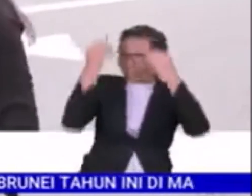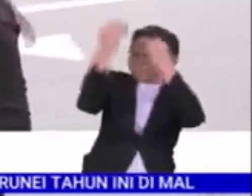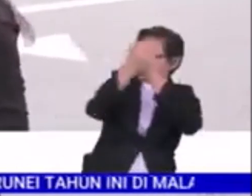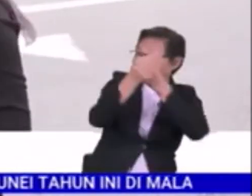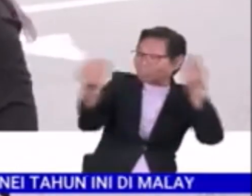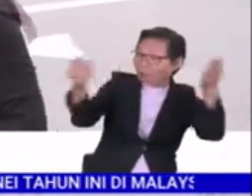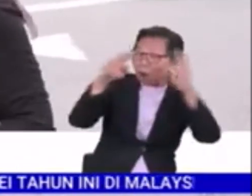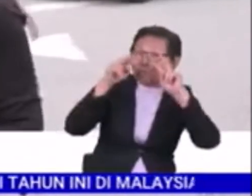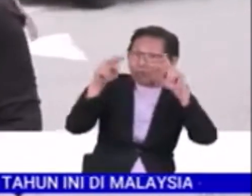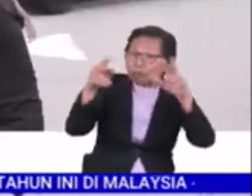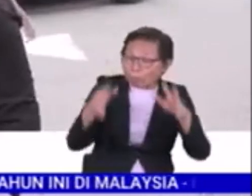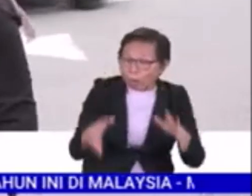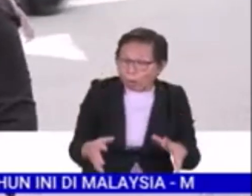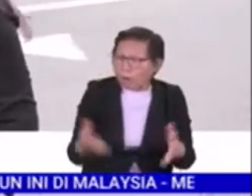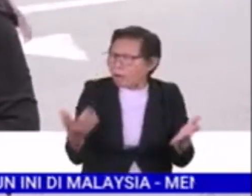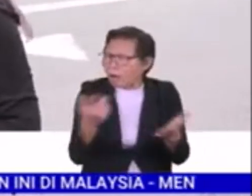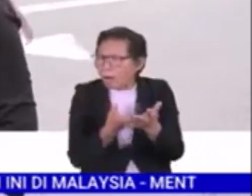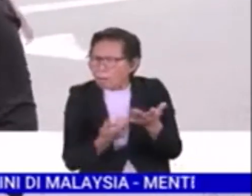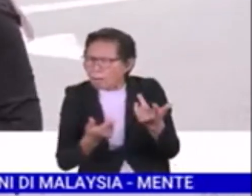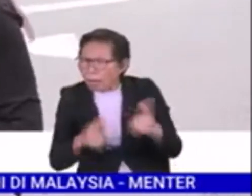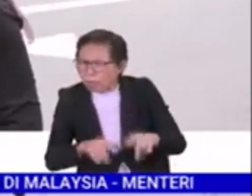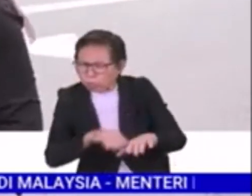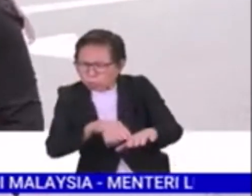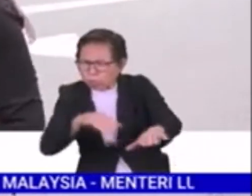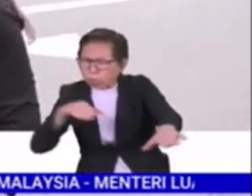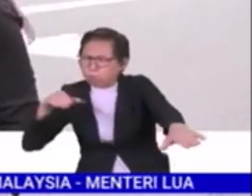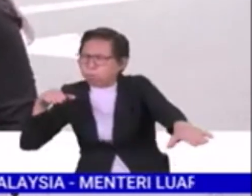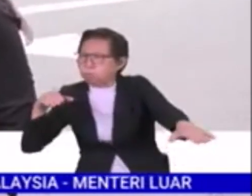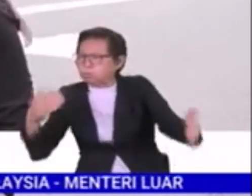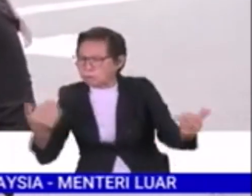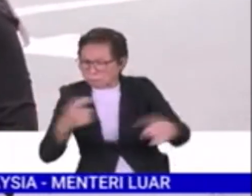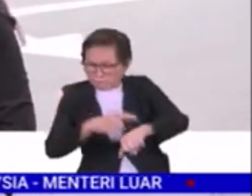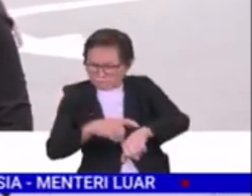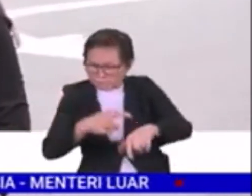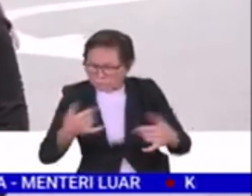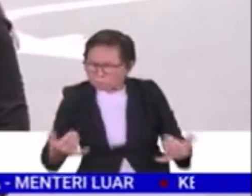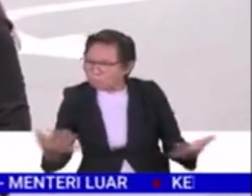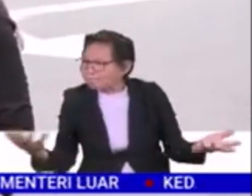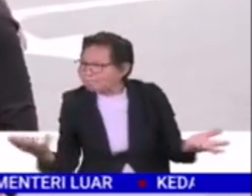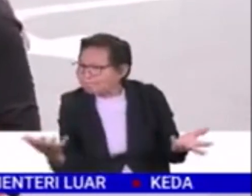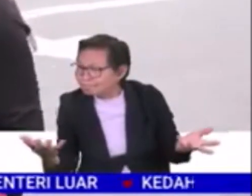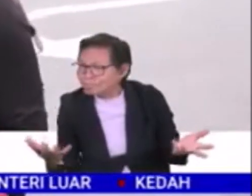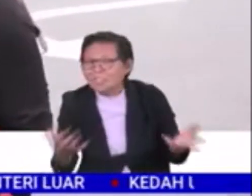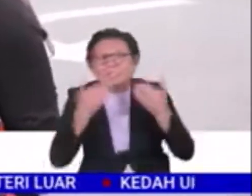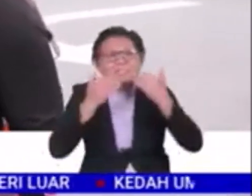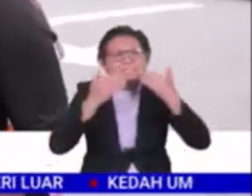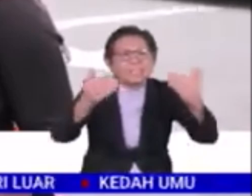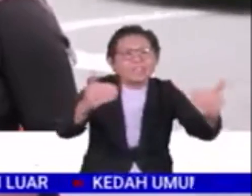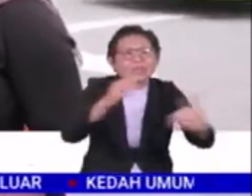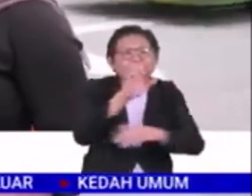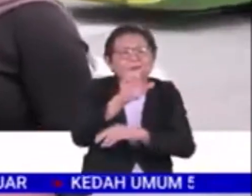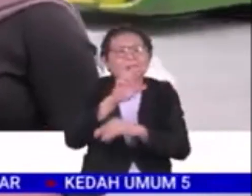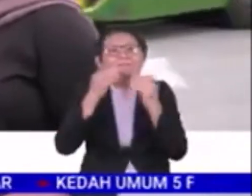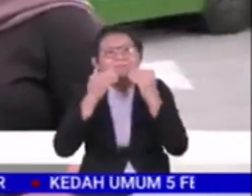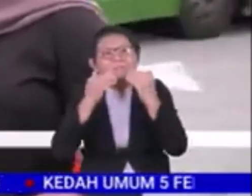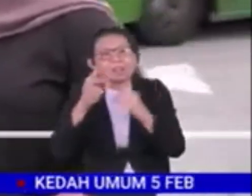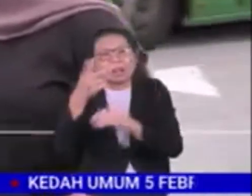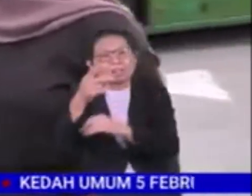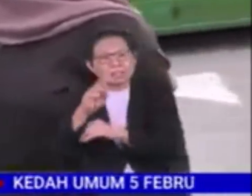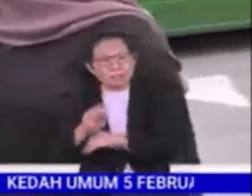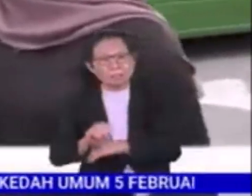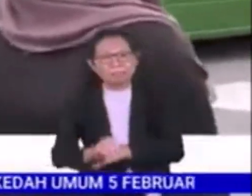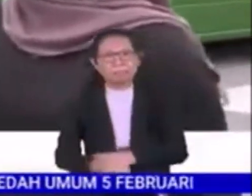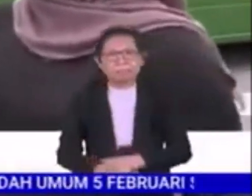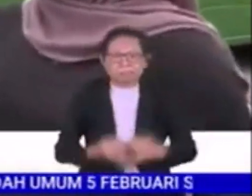berita wilayah petang ini bagaimana perkembangan aliran trafik di saat ini. Terima kasih, RTM.